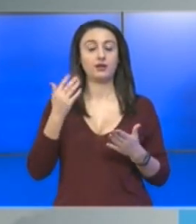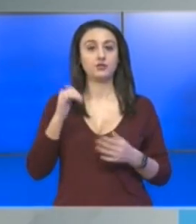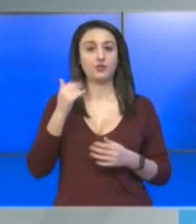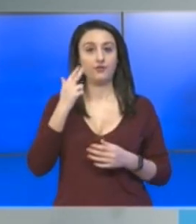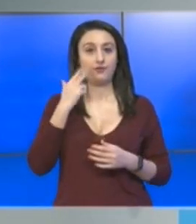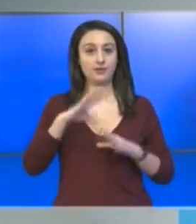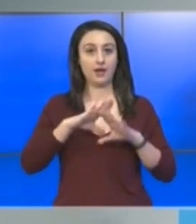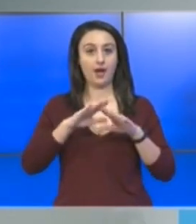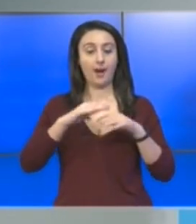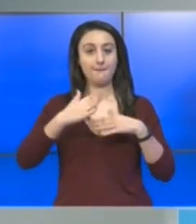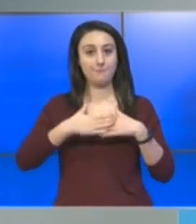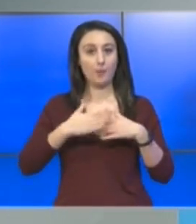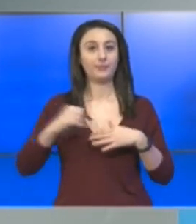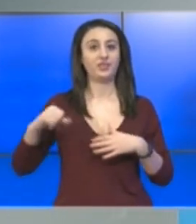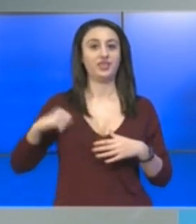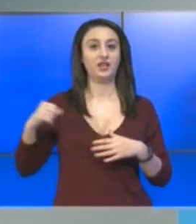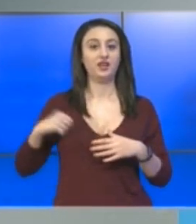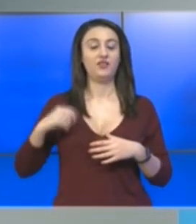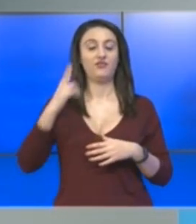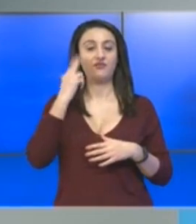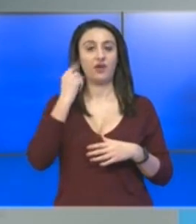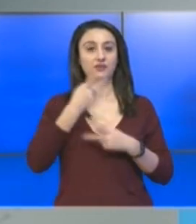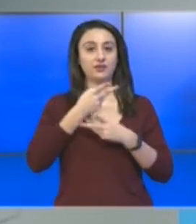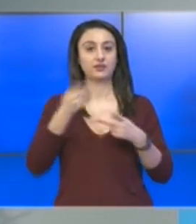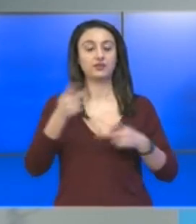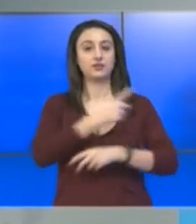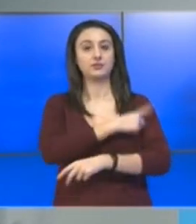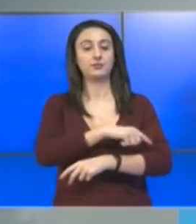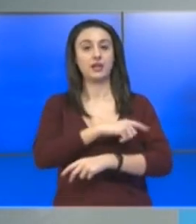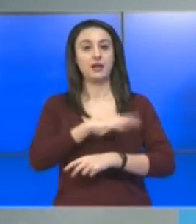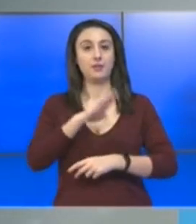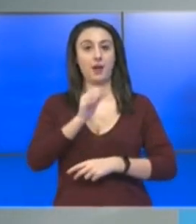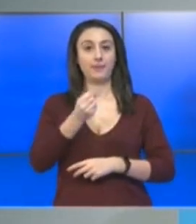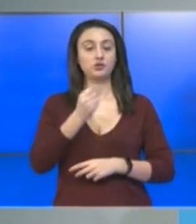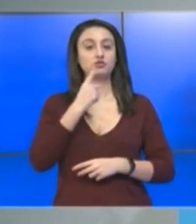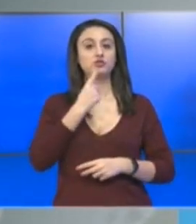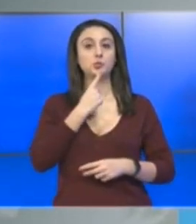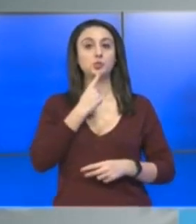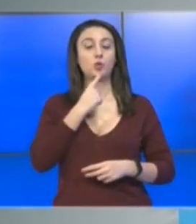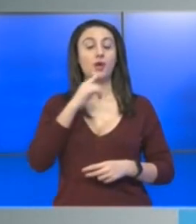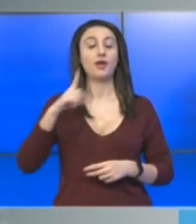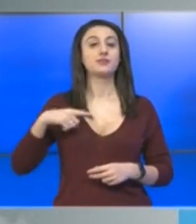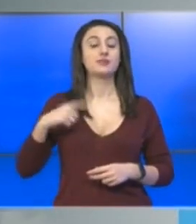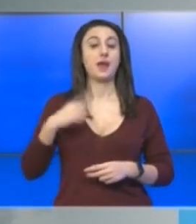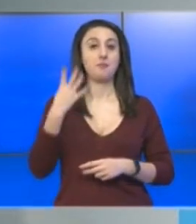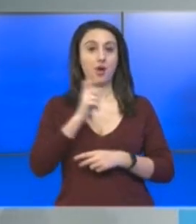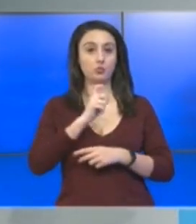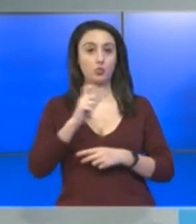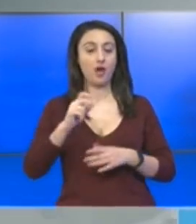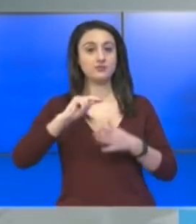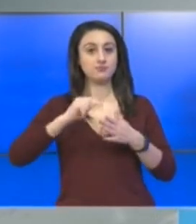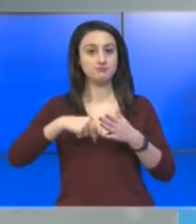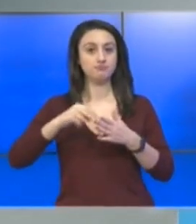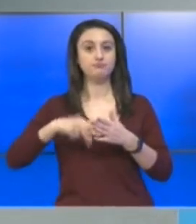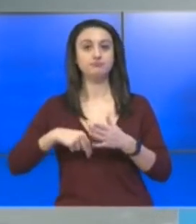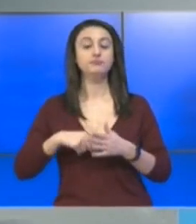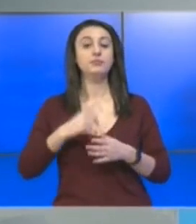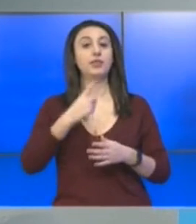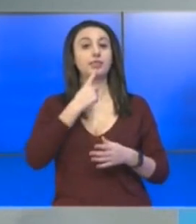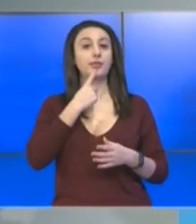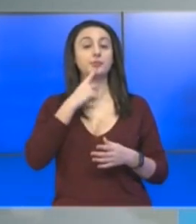aflat în apropierea tânărului. Eleva a fost transferată la Spitalul Victor Babeș din Timișoara. Este cel de-al 4-lea caz pozitiv din